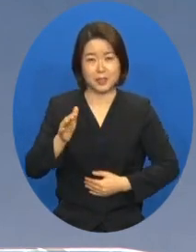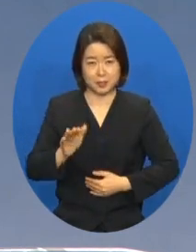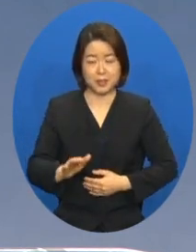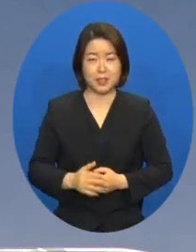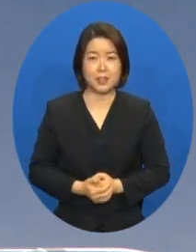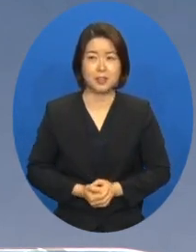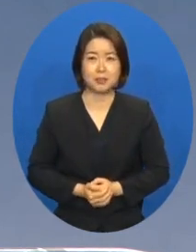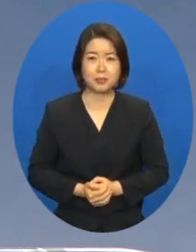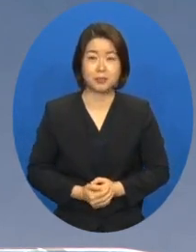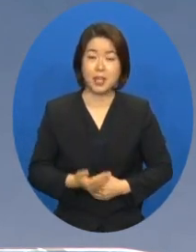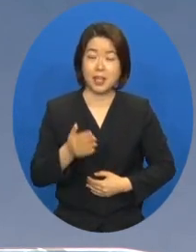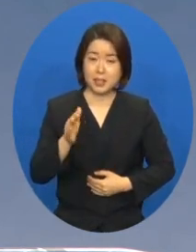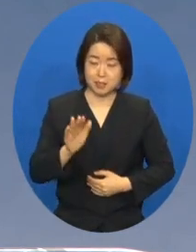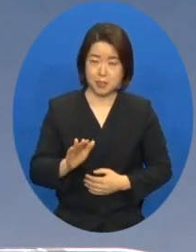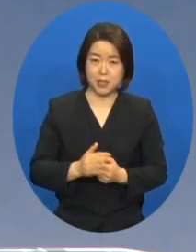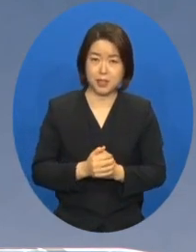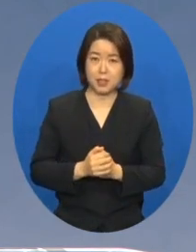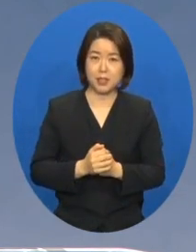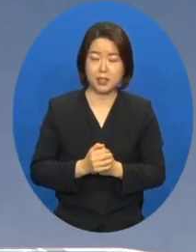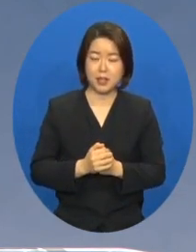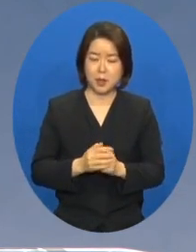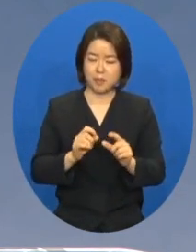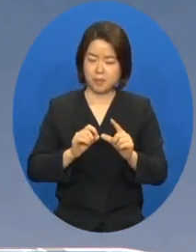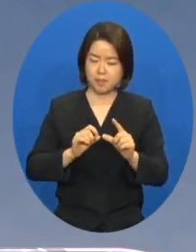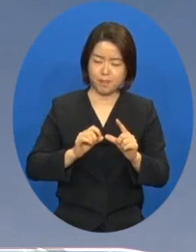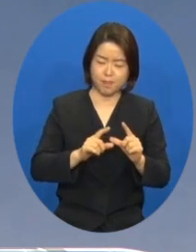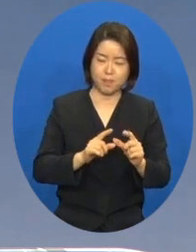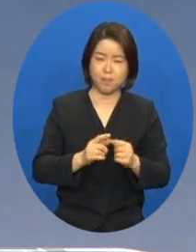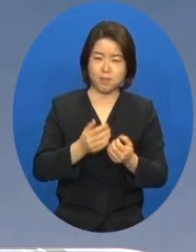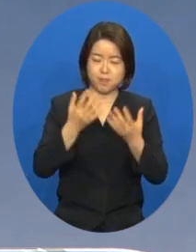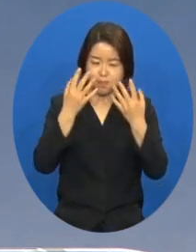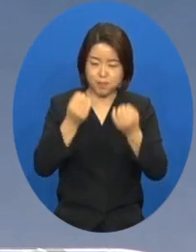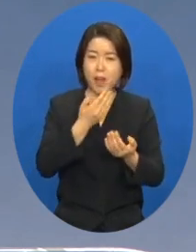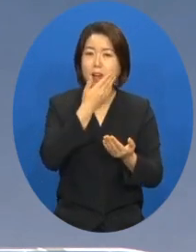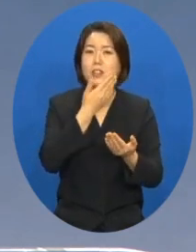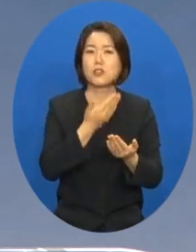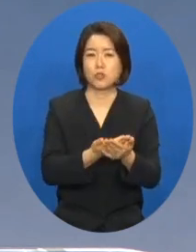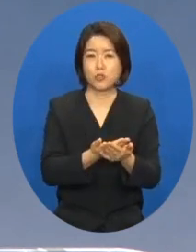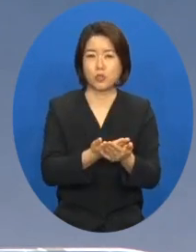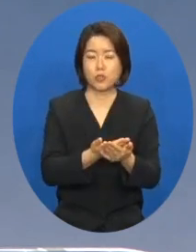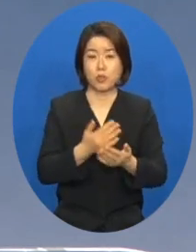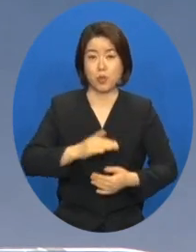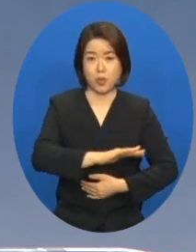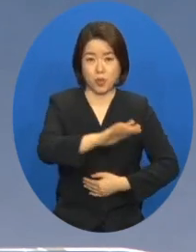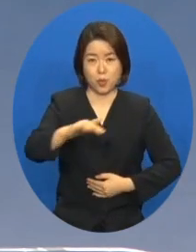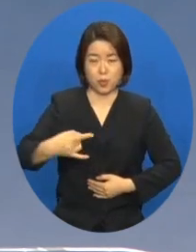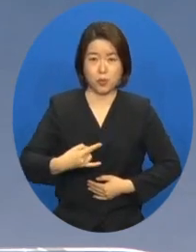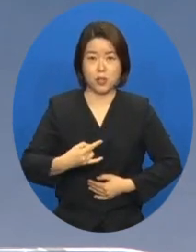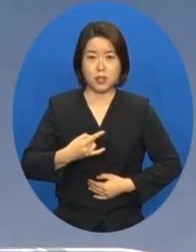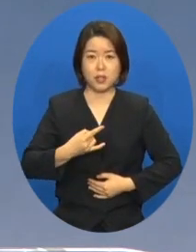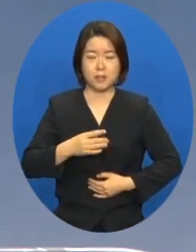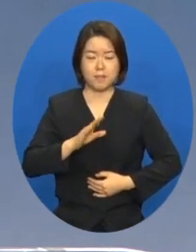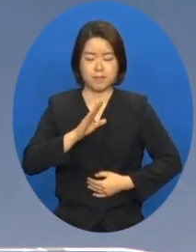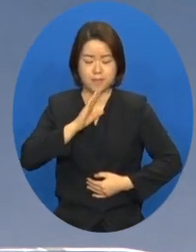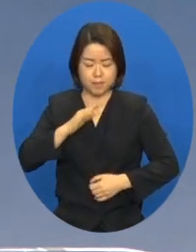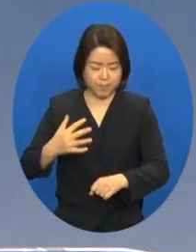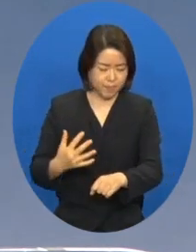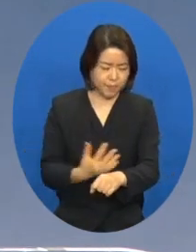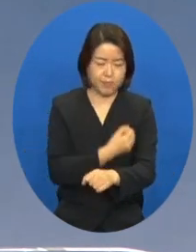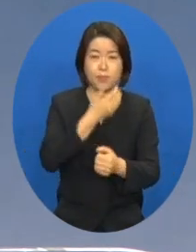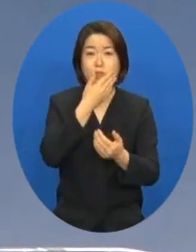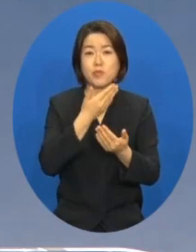합니다. 그렇지만 대단히 중요합니다. 우리에게 있어서 심각할 정도로